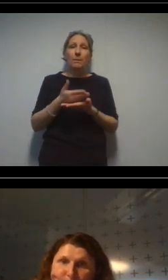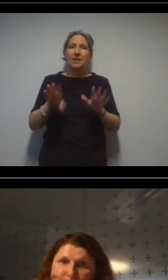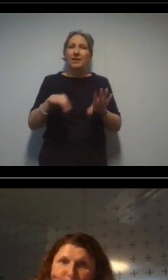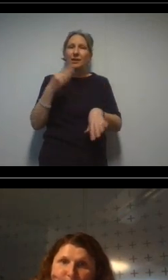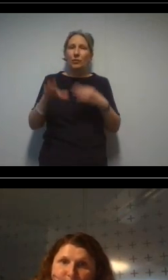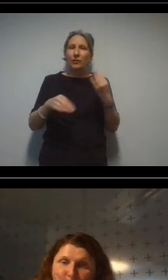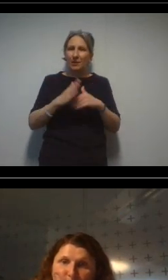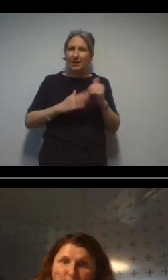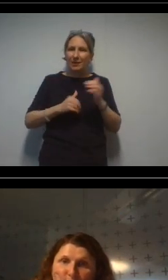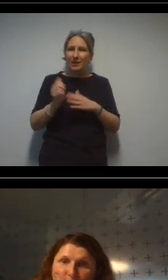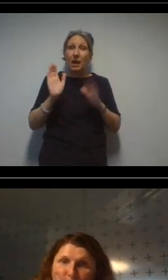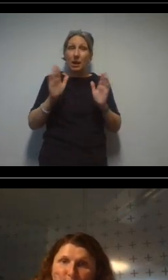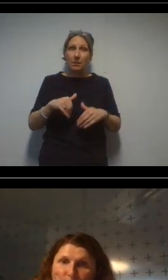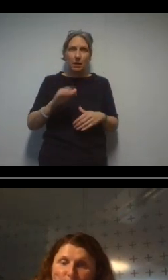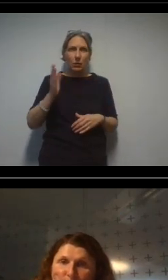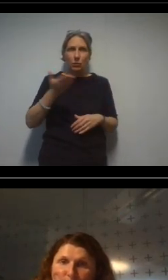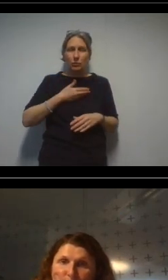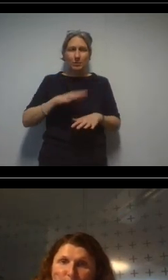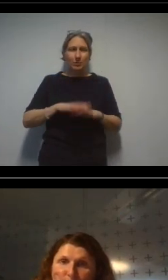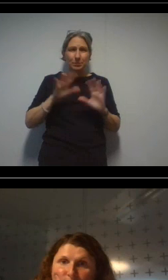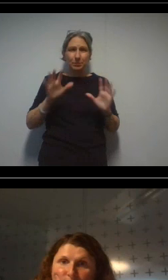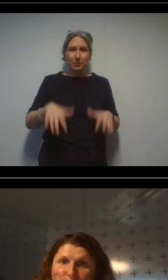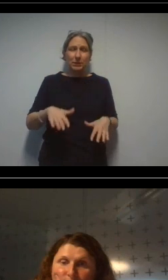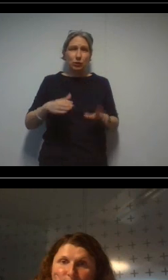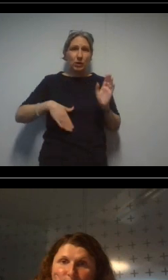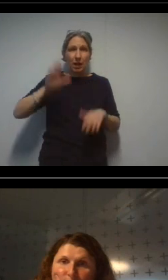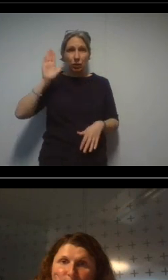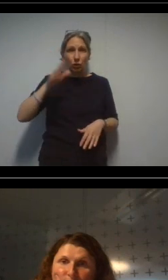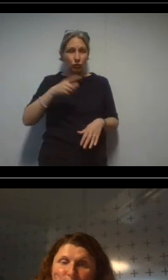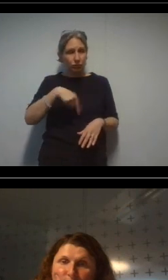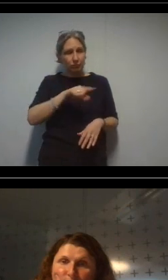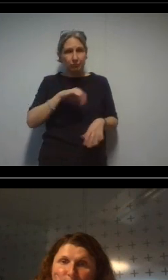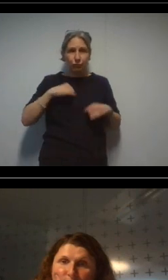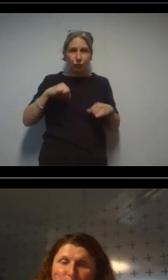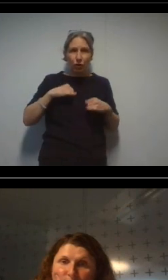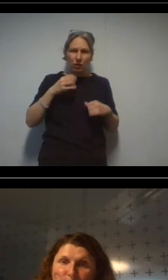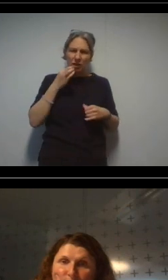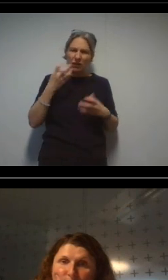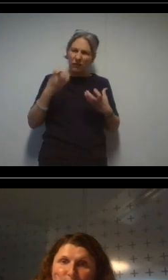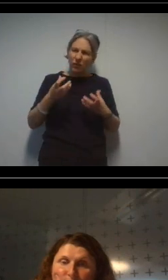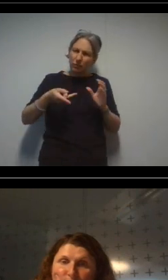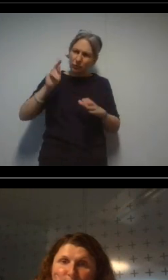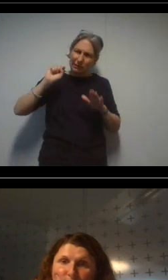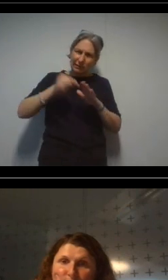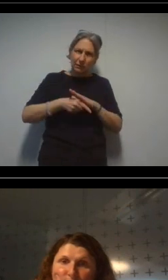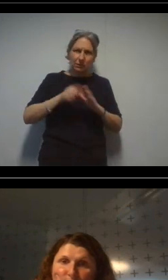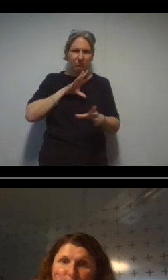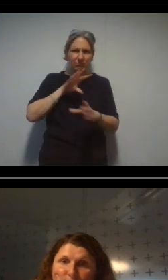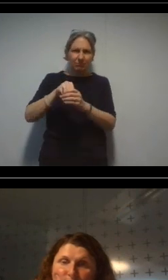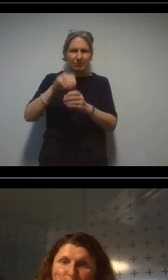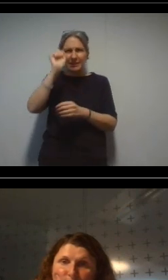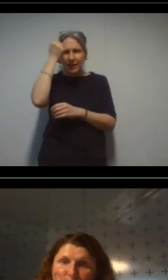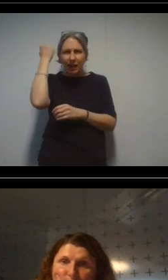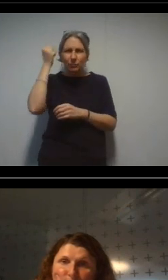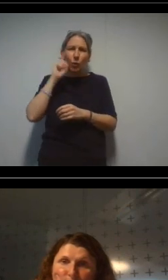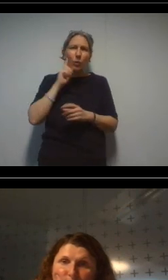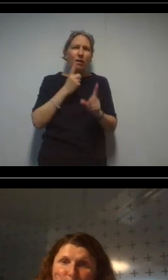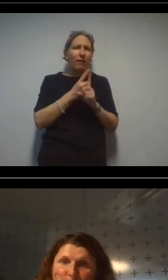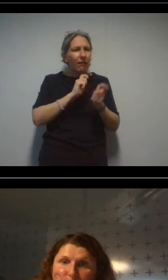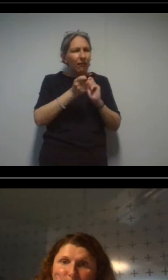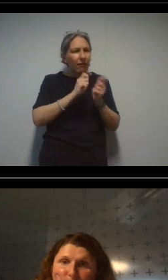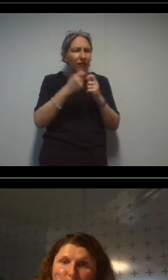beaucoup de candidatures ou beaucoup de jeunes qui nous disent, voilà, j'ai envie d'aller un petit peu plus loin, j'ai envie de faire mon stage dans telle entreprise que j'avais rencontrée